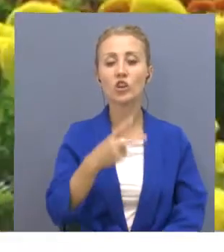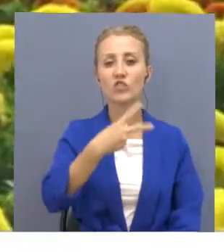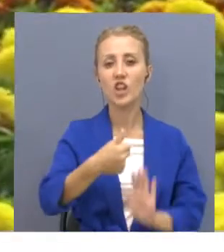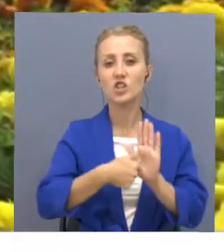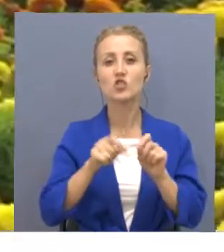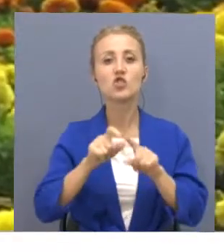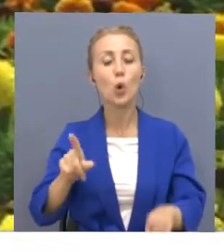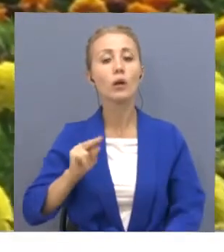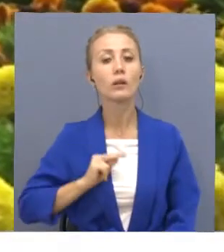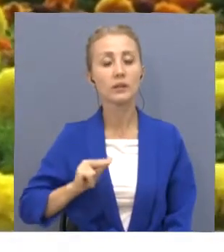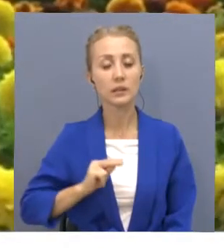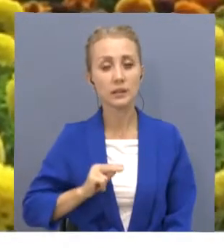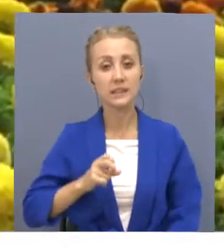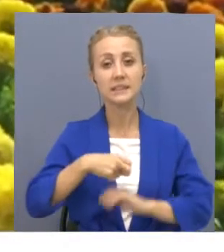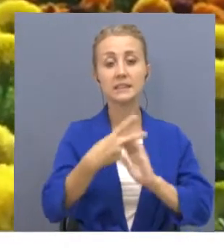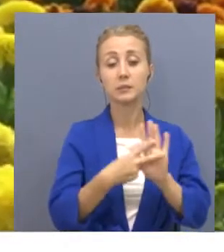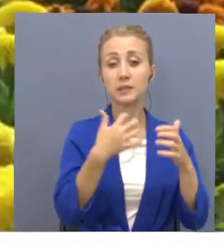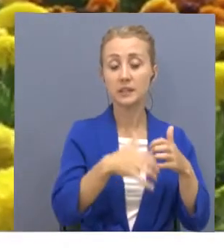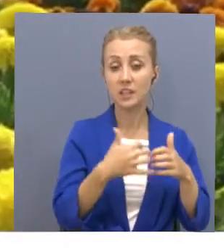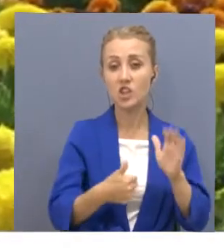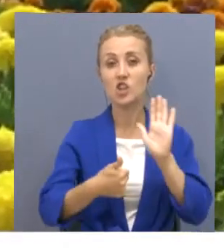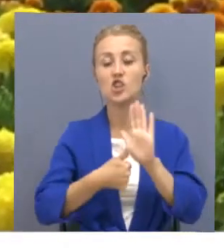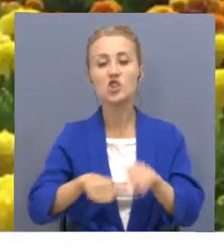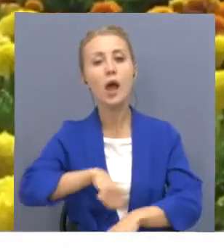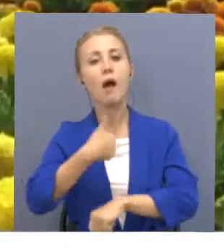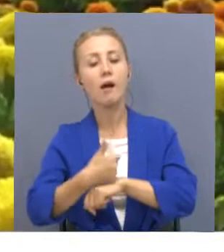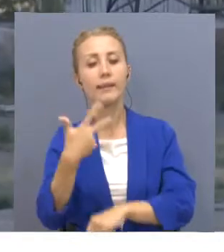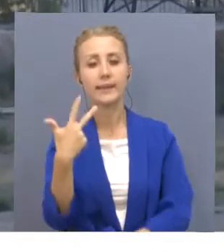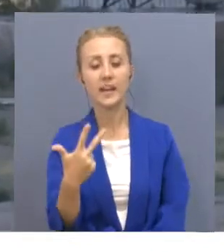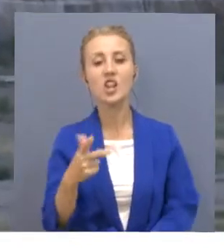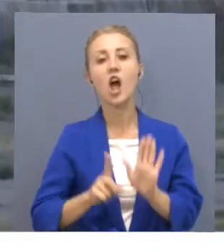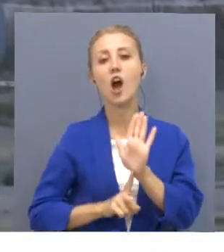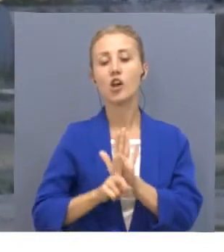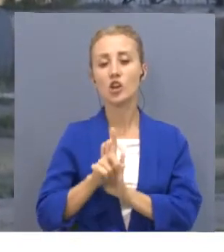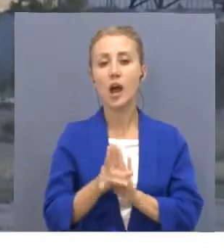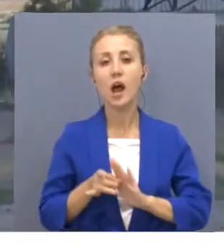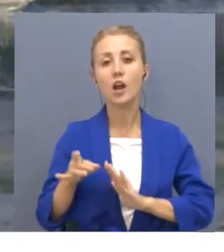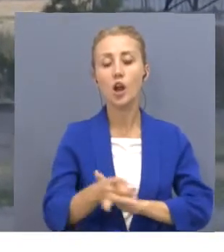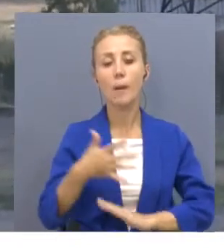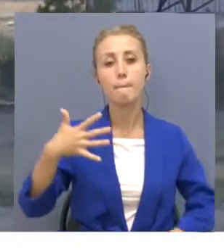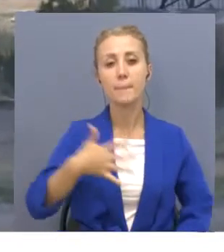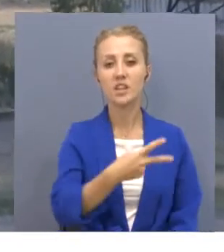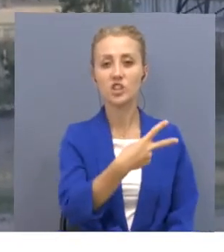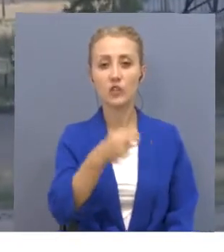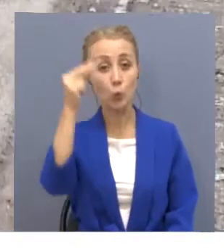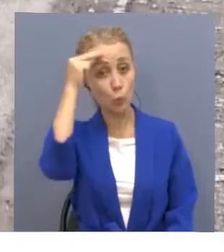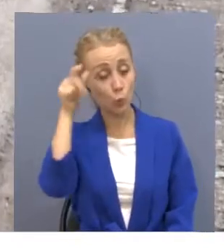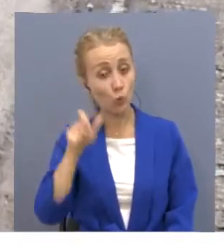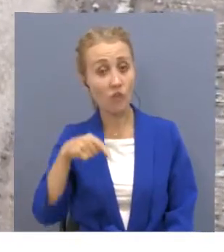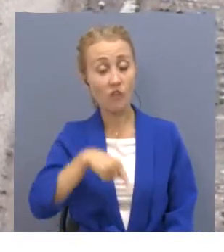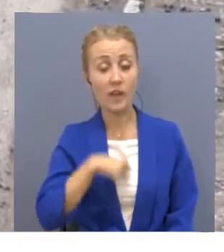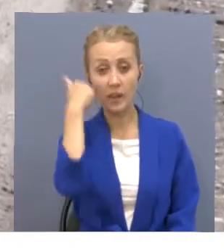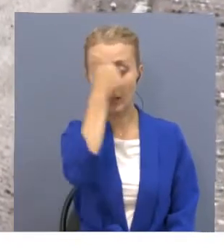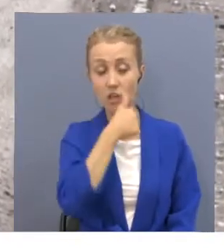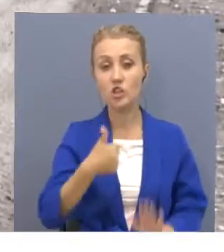26 школ. Из них 17 средних, 6 основных, 3 начальных. В районе 5200 учащихся. В этом году